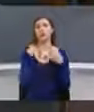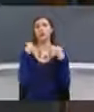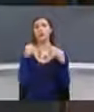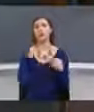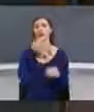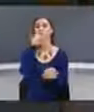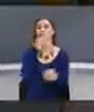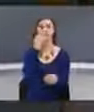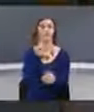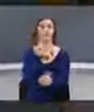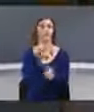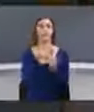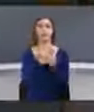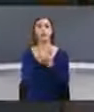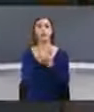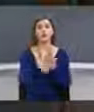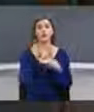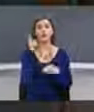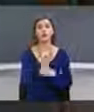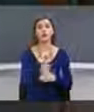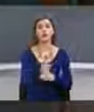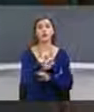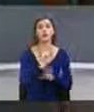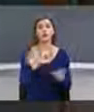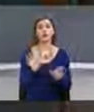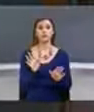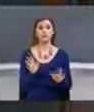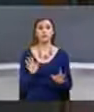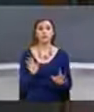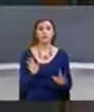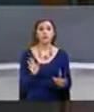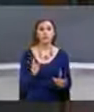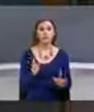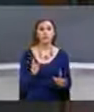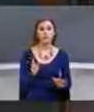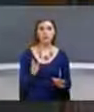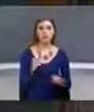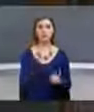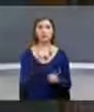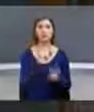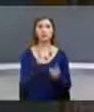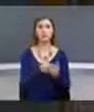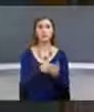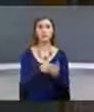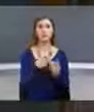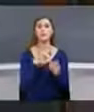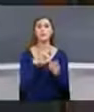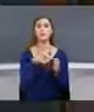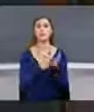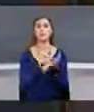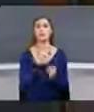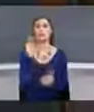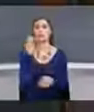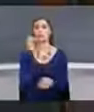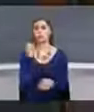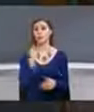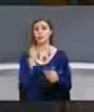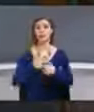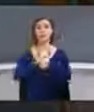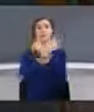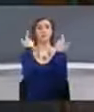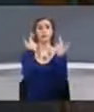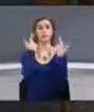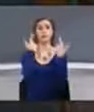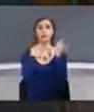shkrime, e konsiderojmë situatën që është kështu vetëm atëherë kur kemi përfaqësim 20% të njerëz